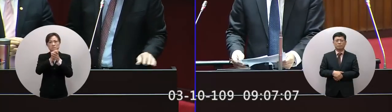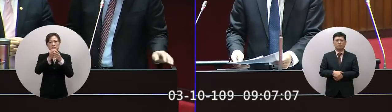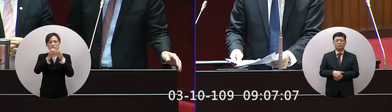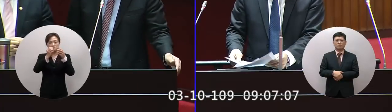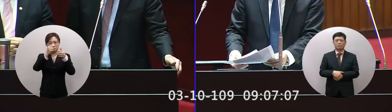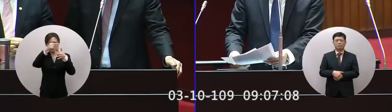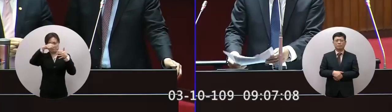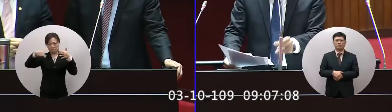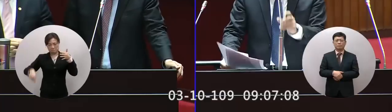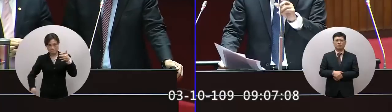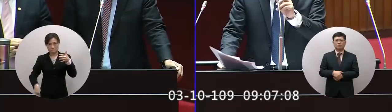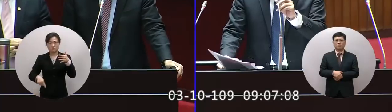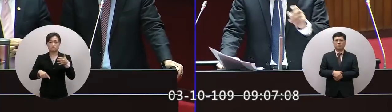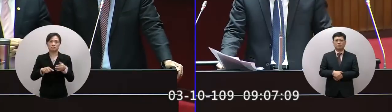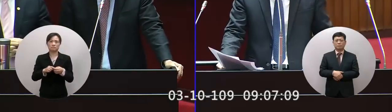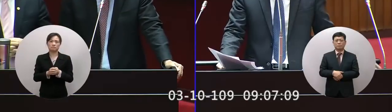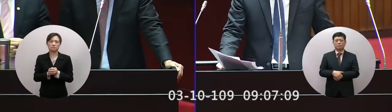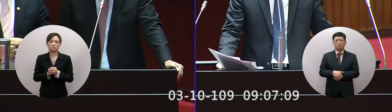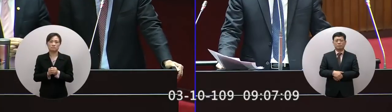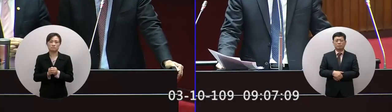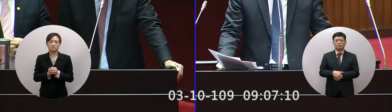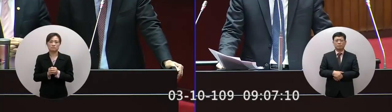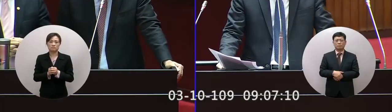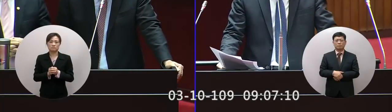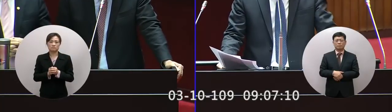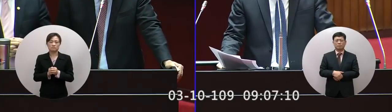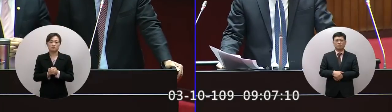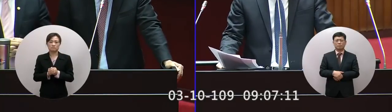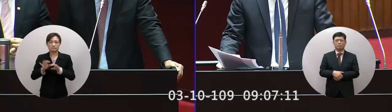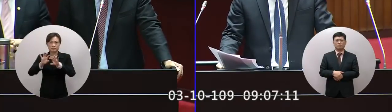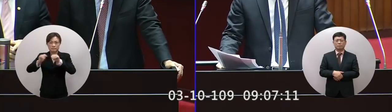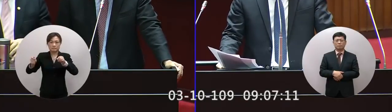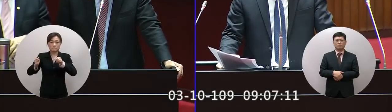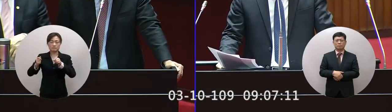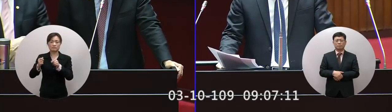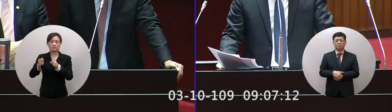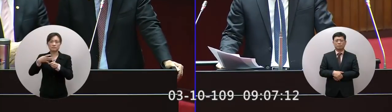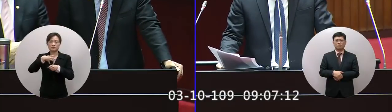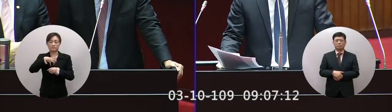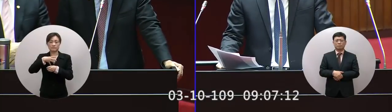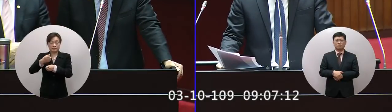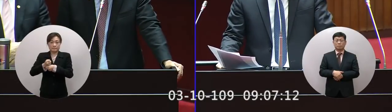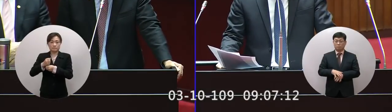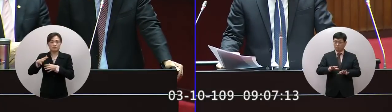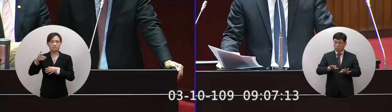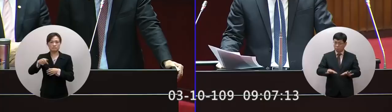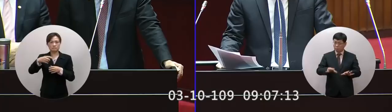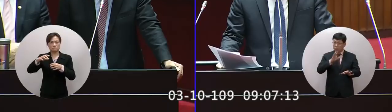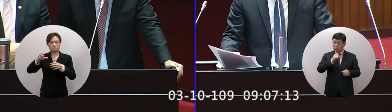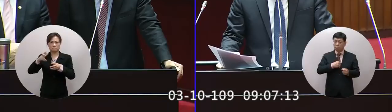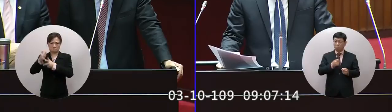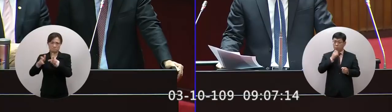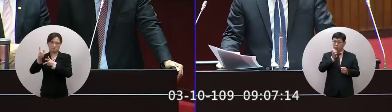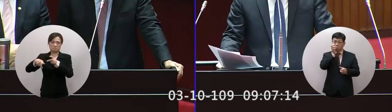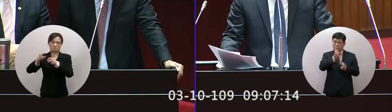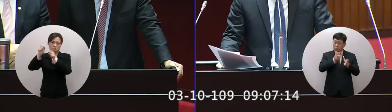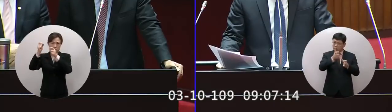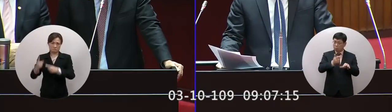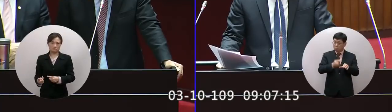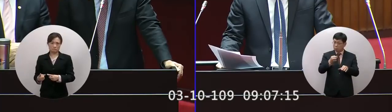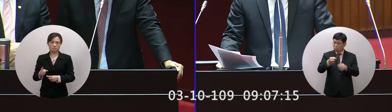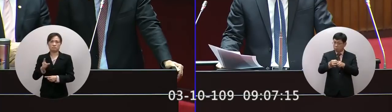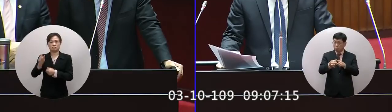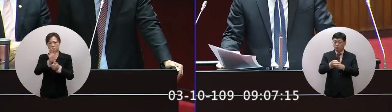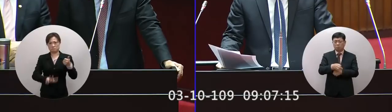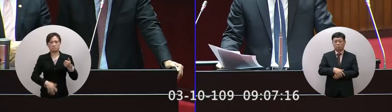这个原油价格，因为沙特阿拉伯的突然的增产，那造成这个 现在原油价格 下跌。所以我